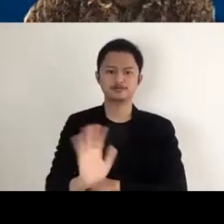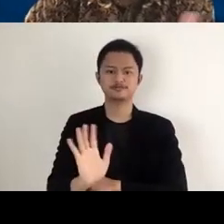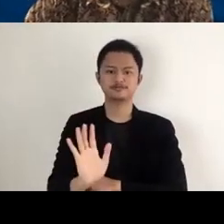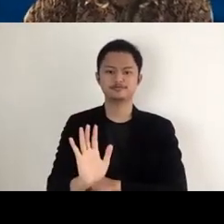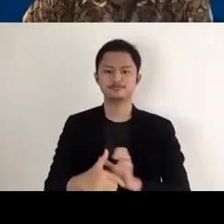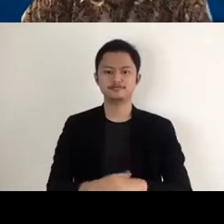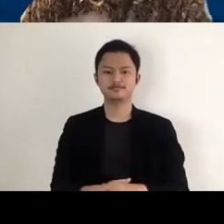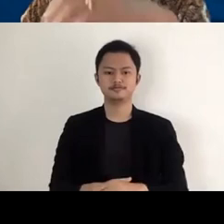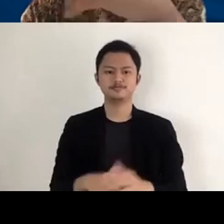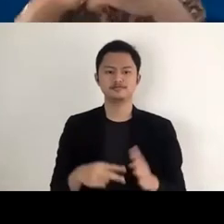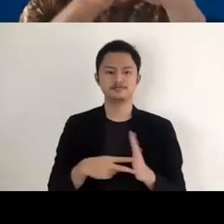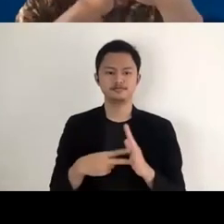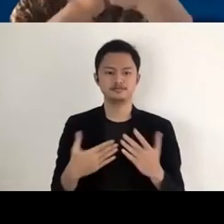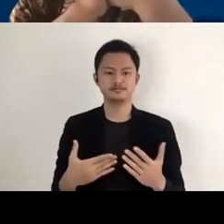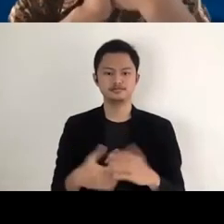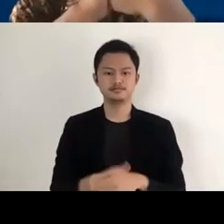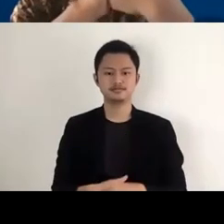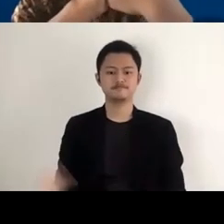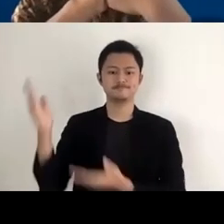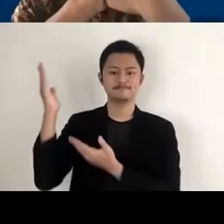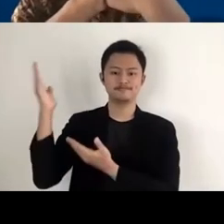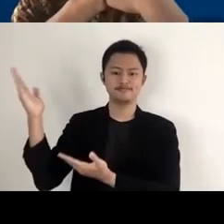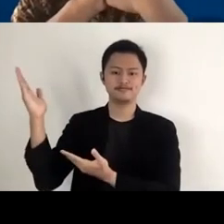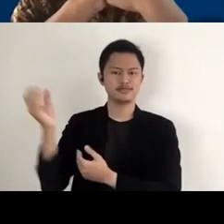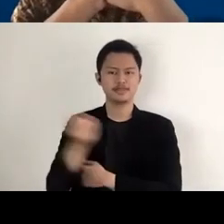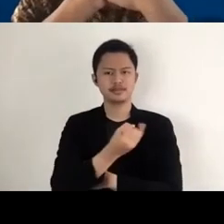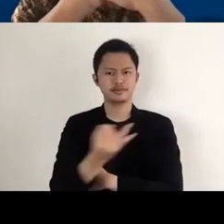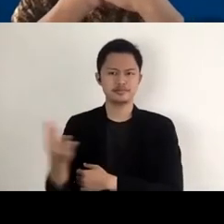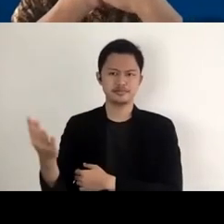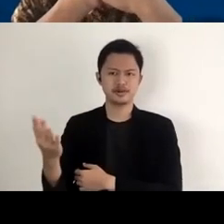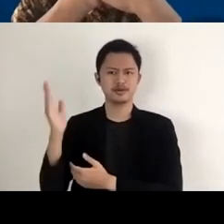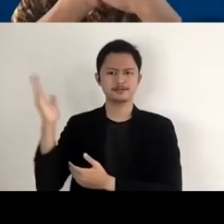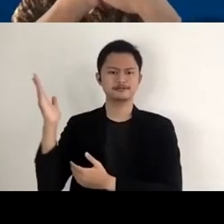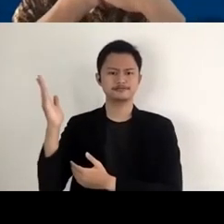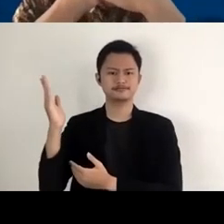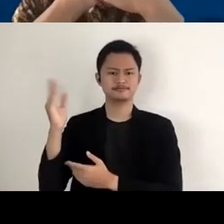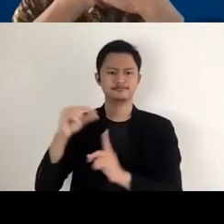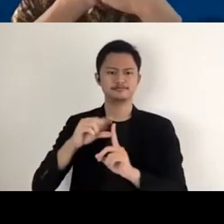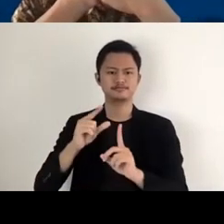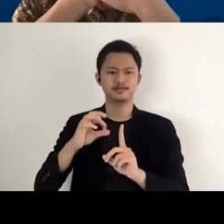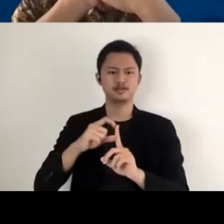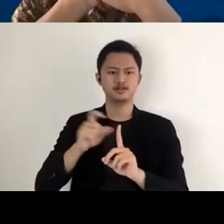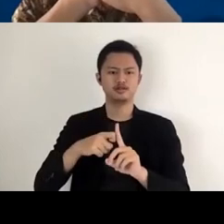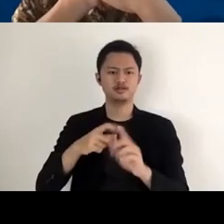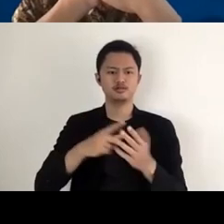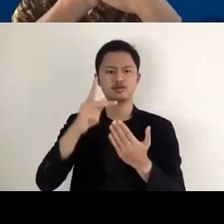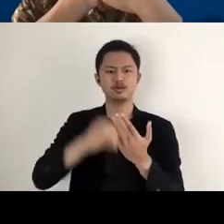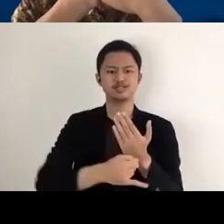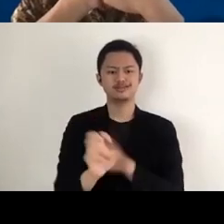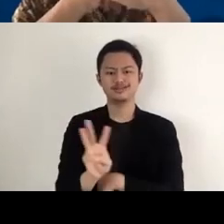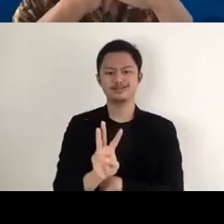jadi ah ini beberapa produk dari tiga Project